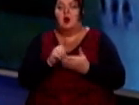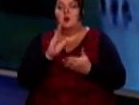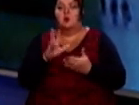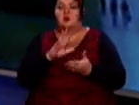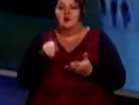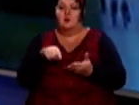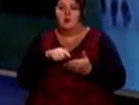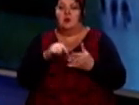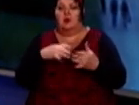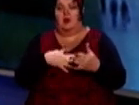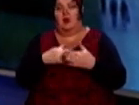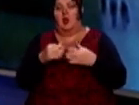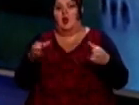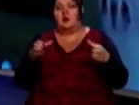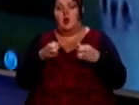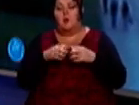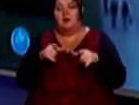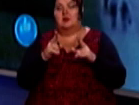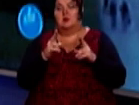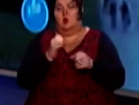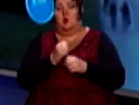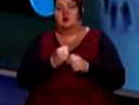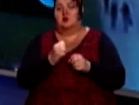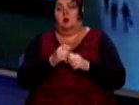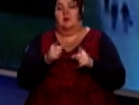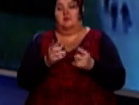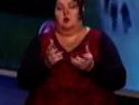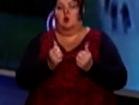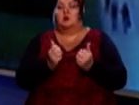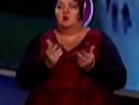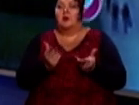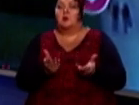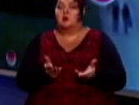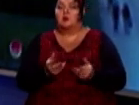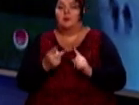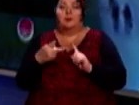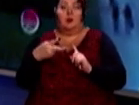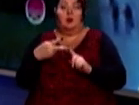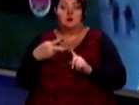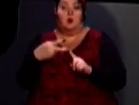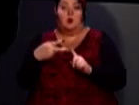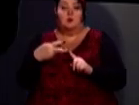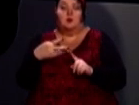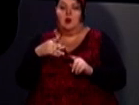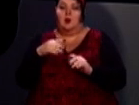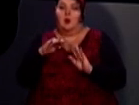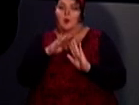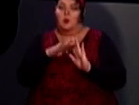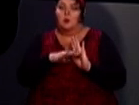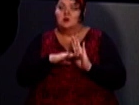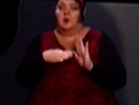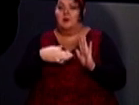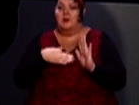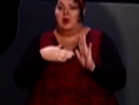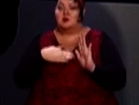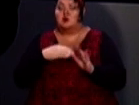і громад, воно все, ті, хто це розробляють, вони це отримують. Ну, другим пунктом нашої, скажімо